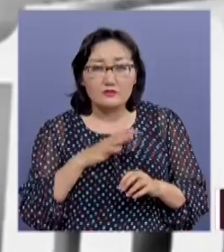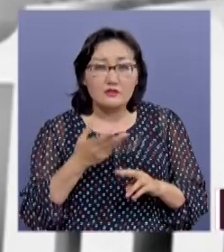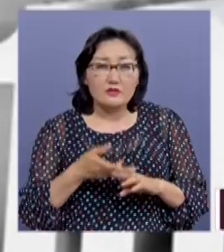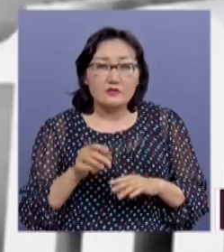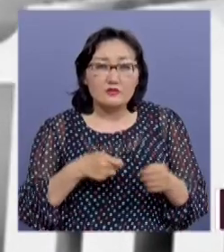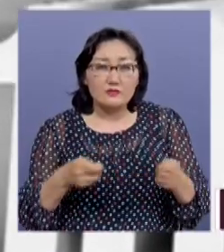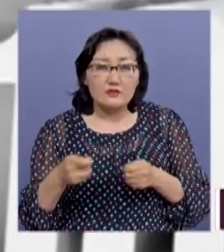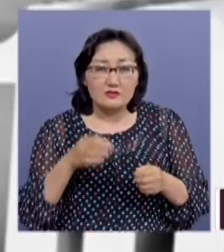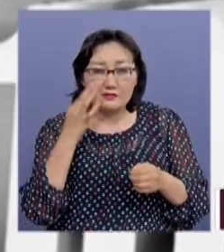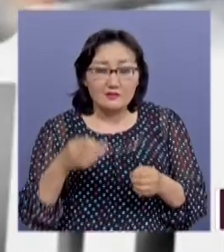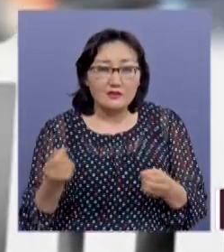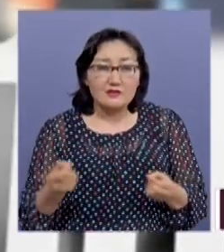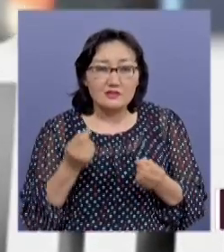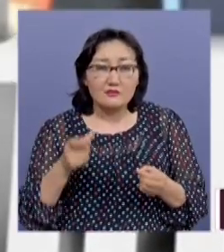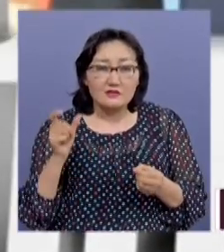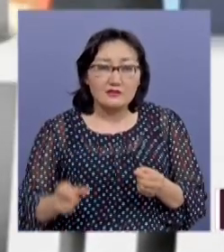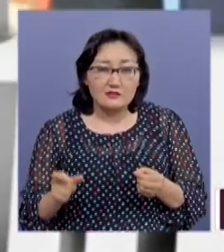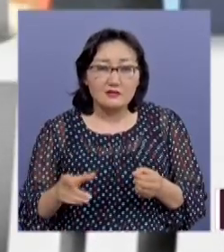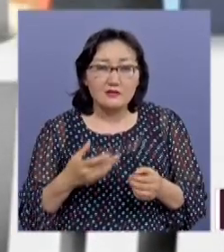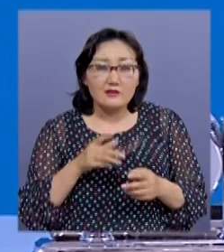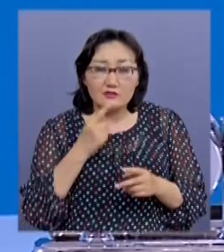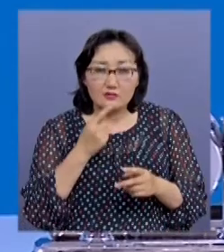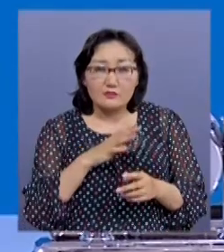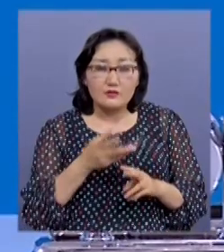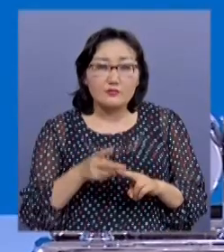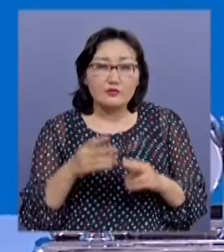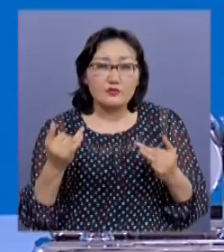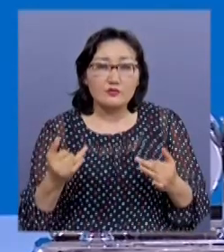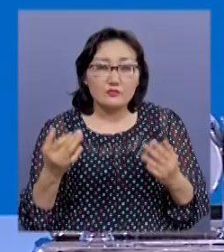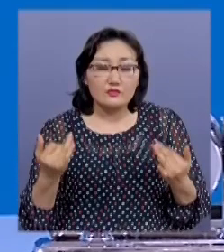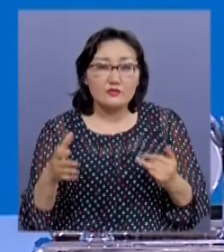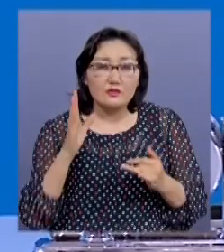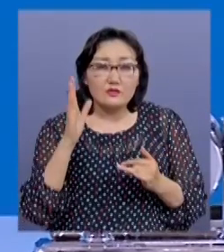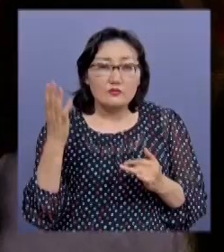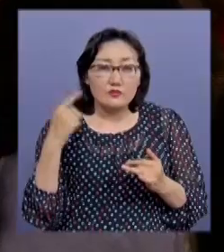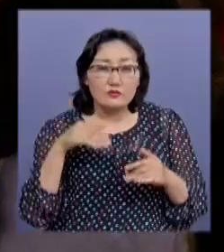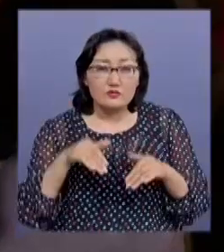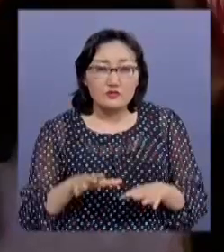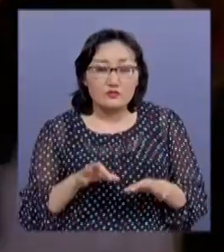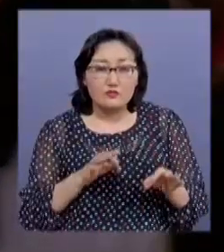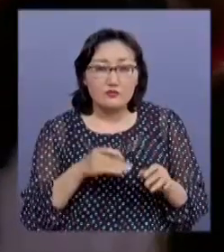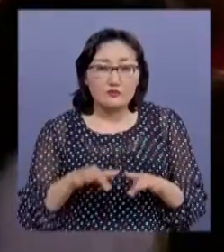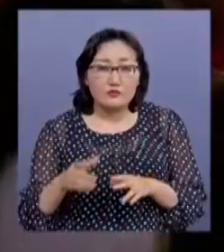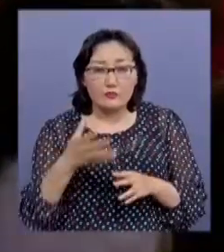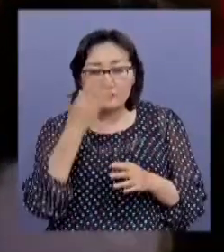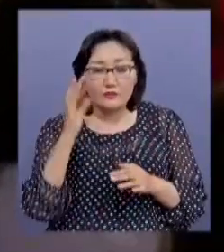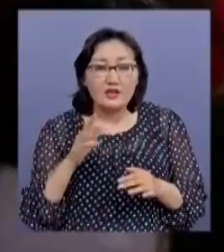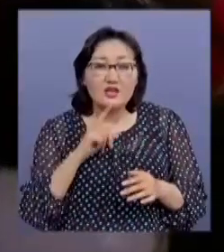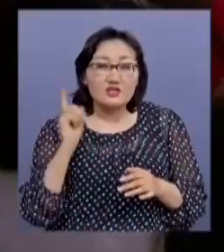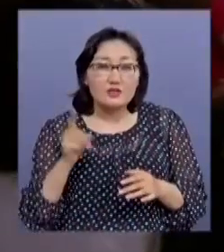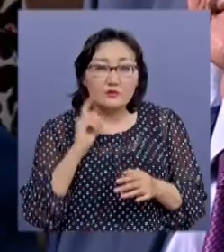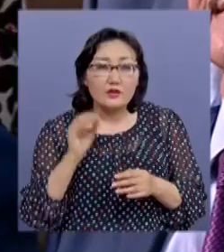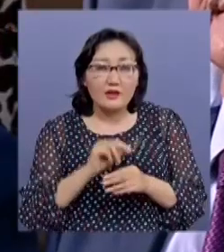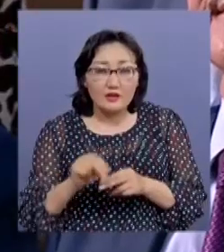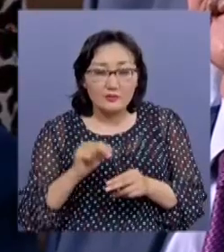ел басқаруға тәжірибе саз азаматтарды сергелденге салған. Бүгінде бұлыңғыр болғанмен кезінде шешуші рөл атқарған істерді ұмытпай жастарға